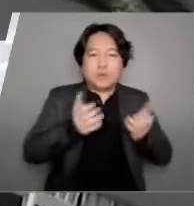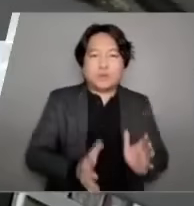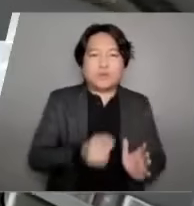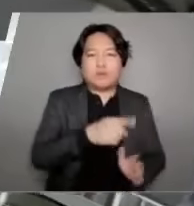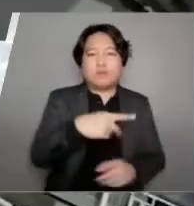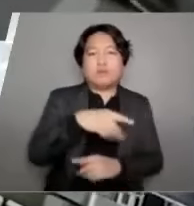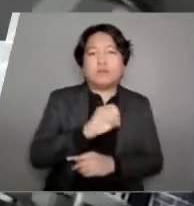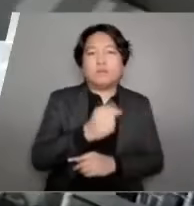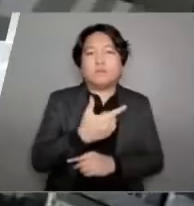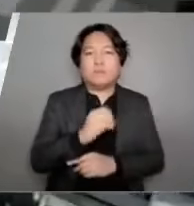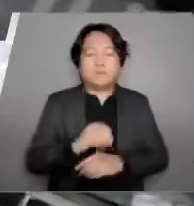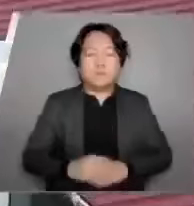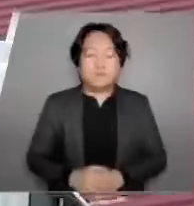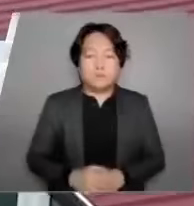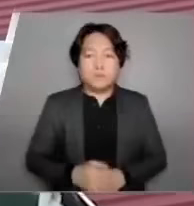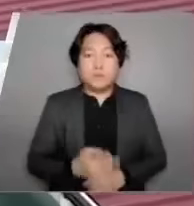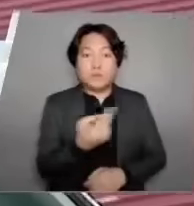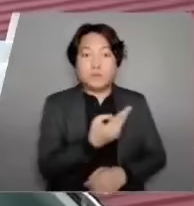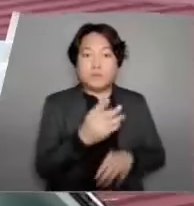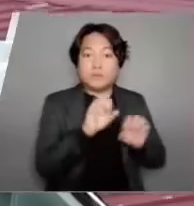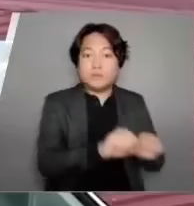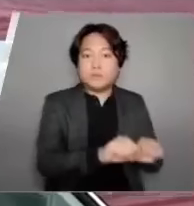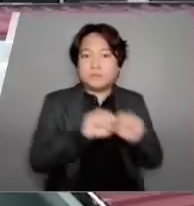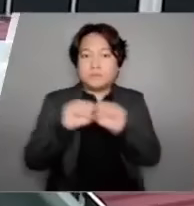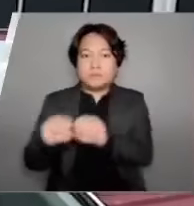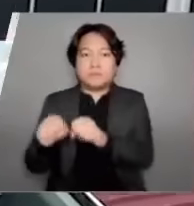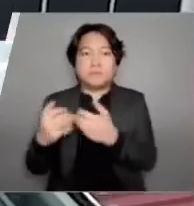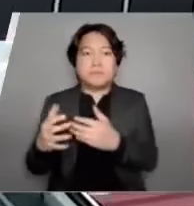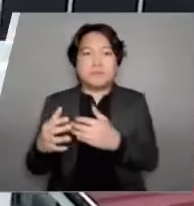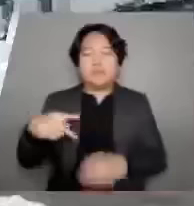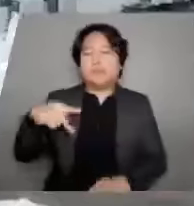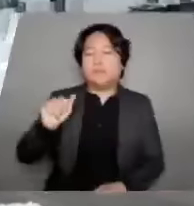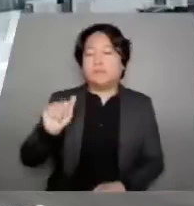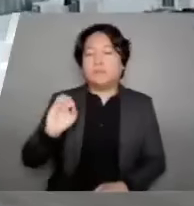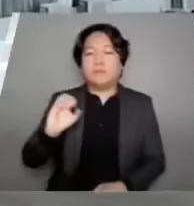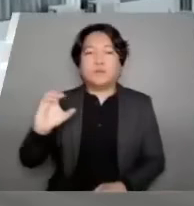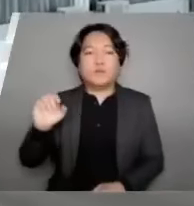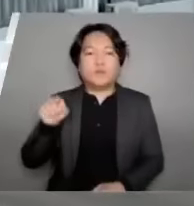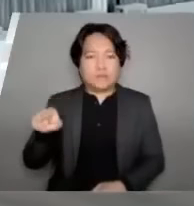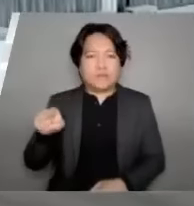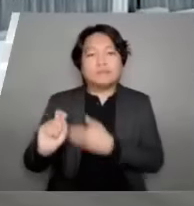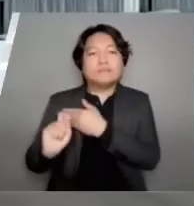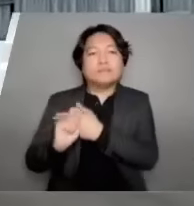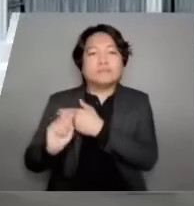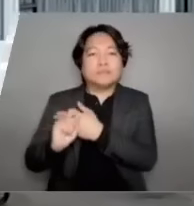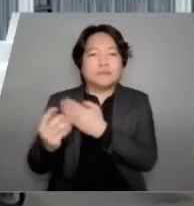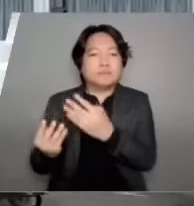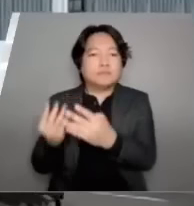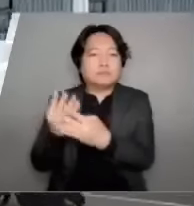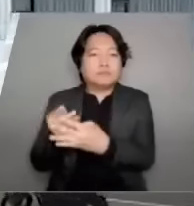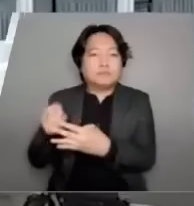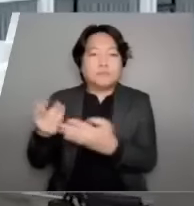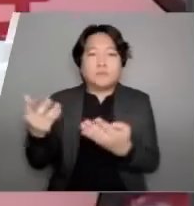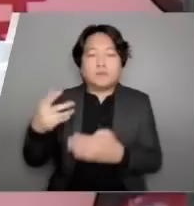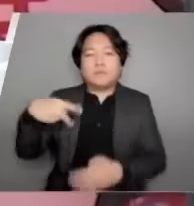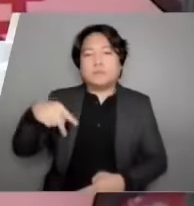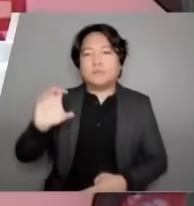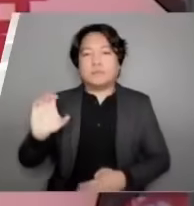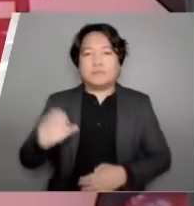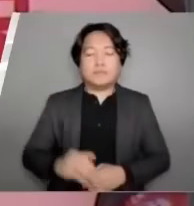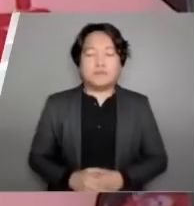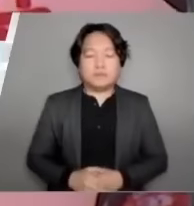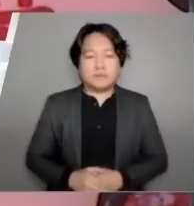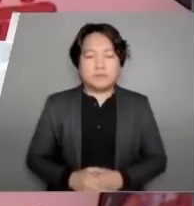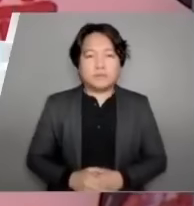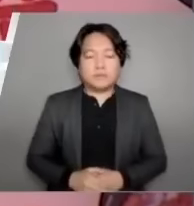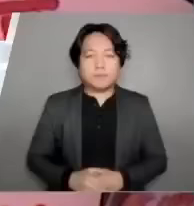Presidential Anti-Organized Crime Commission o PAOC Temporary Detention Facility sa Pasay. 7 ang at-large pa. Ayon